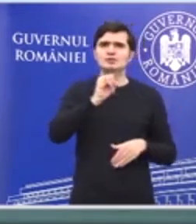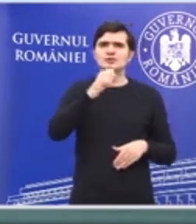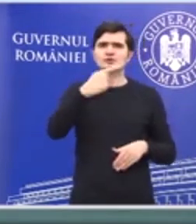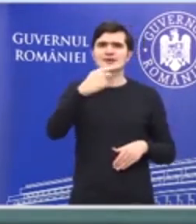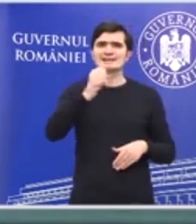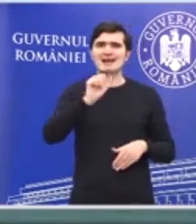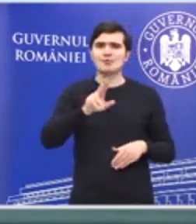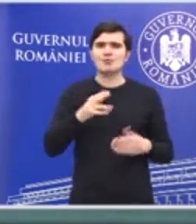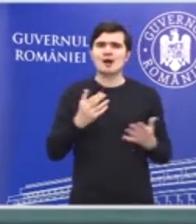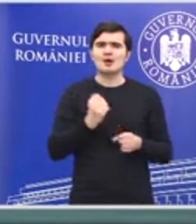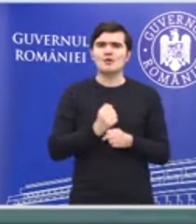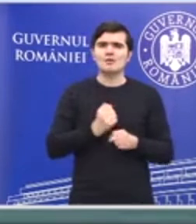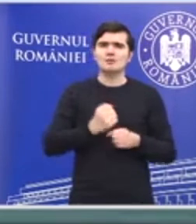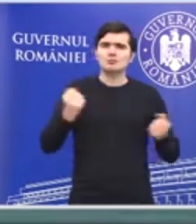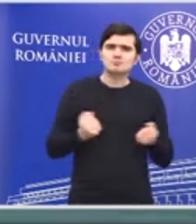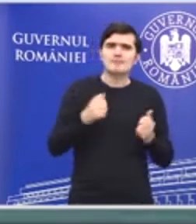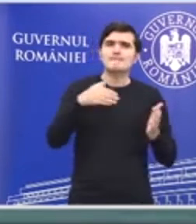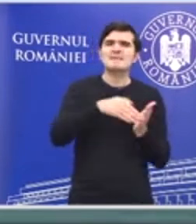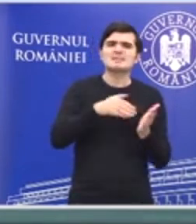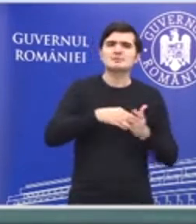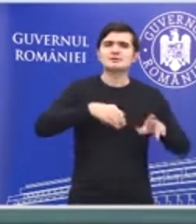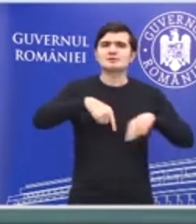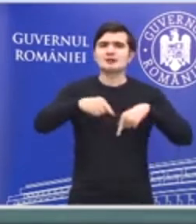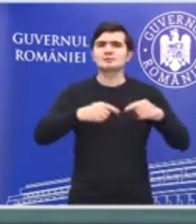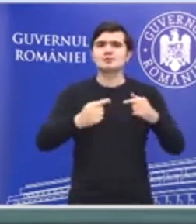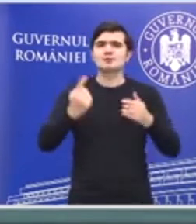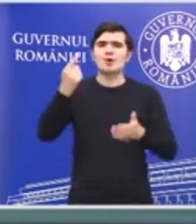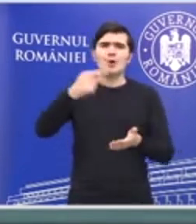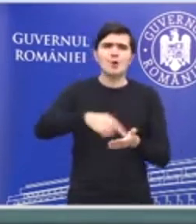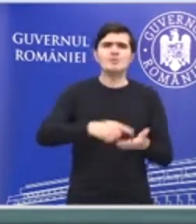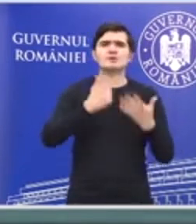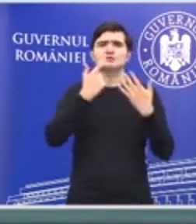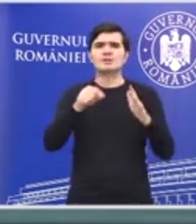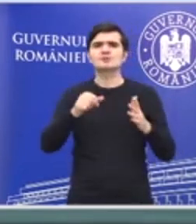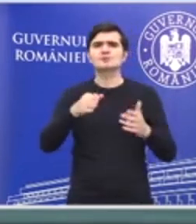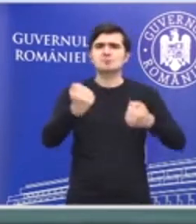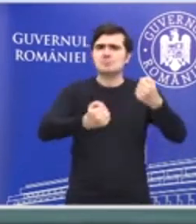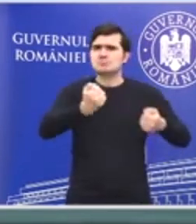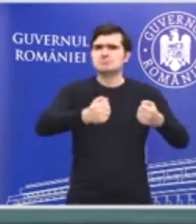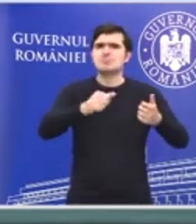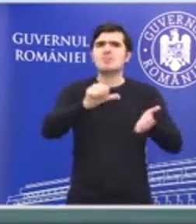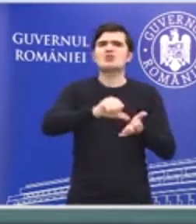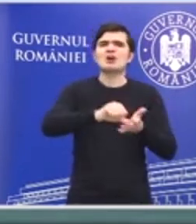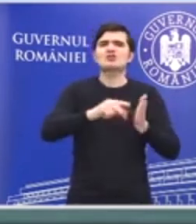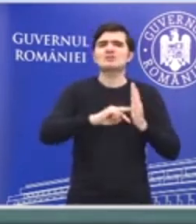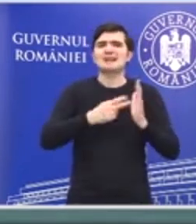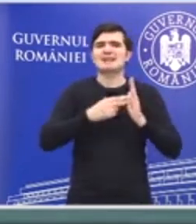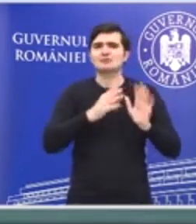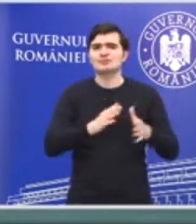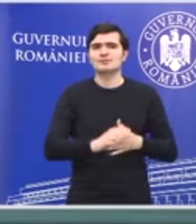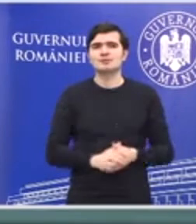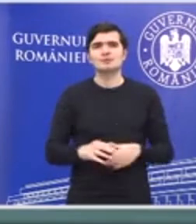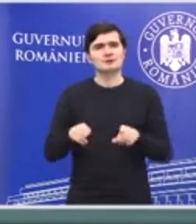care au asigurat misiuni de transport cu peste 1.700 mijloace tehnice. La fel,